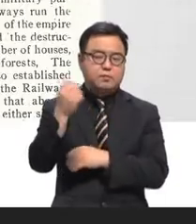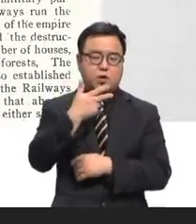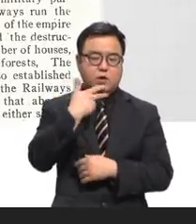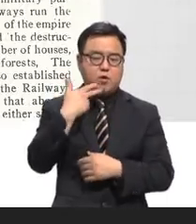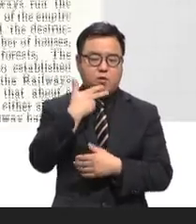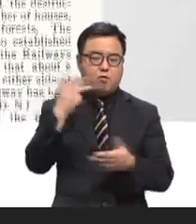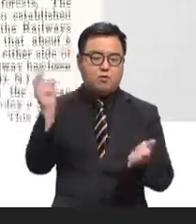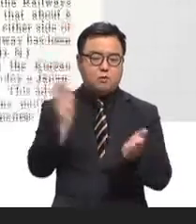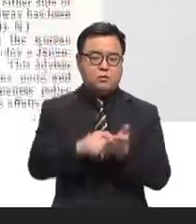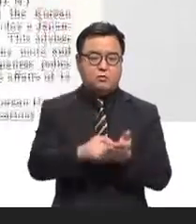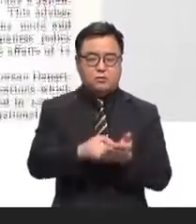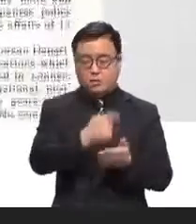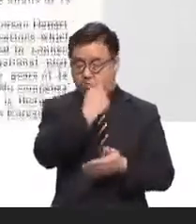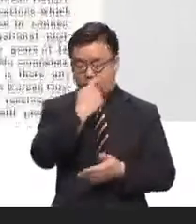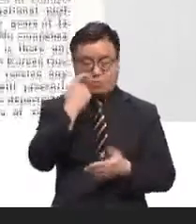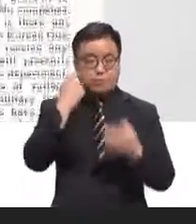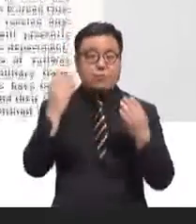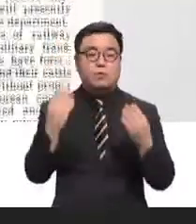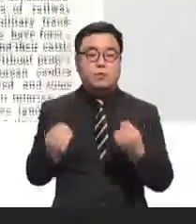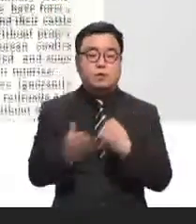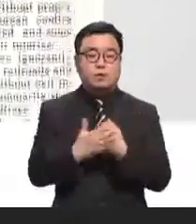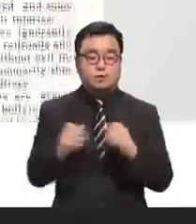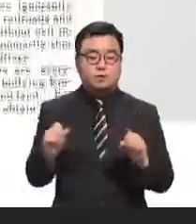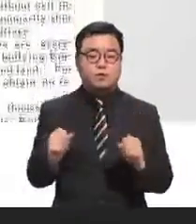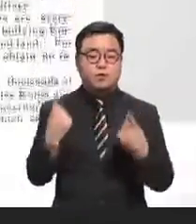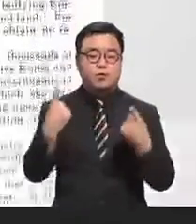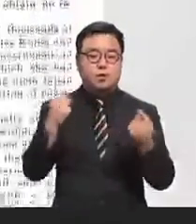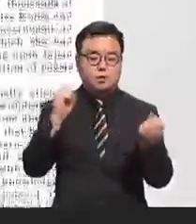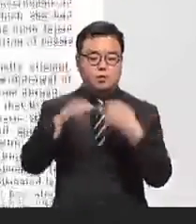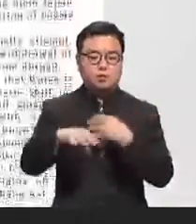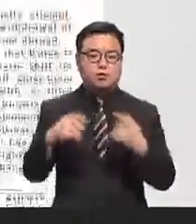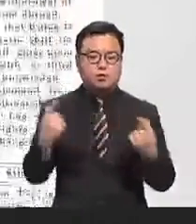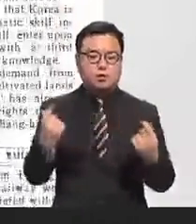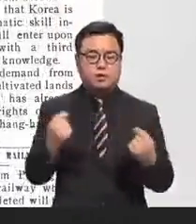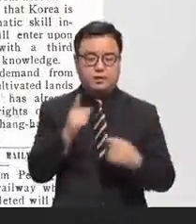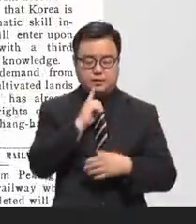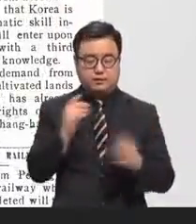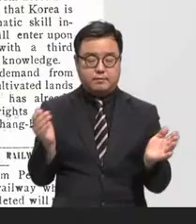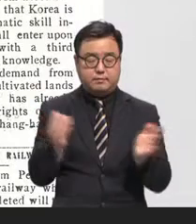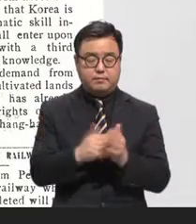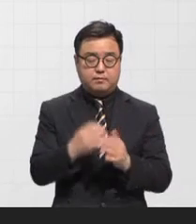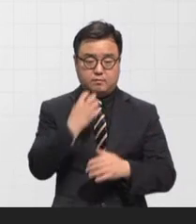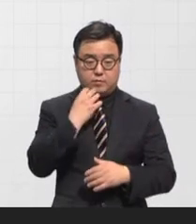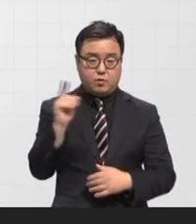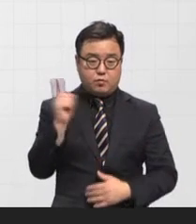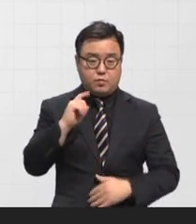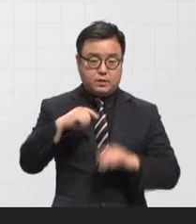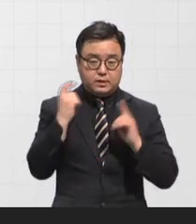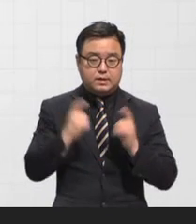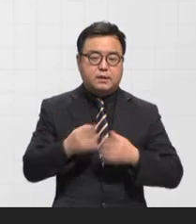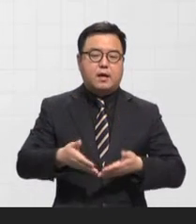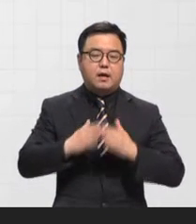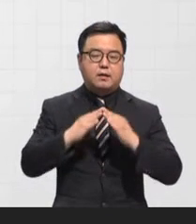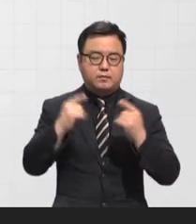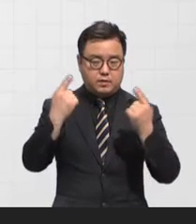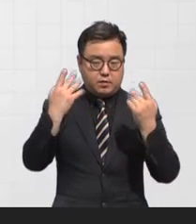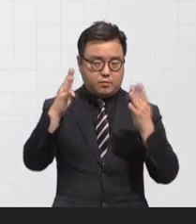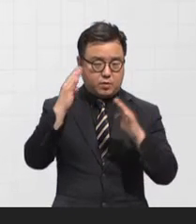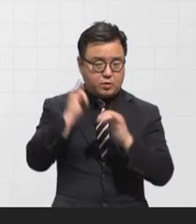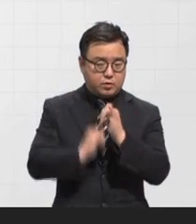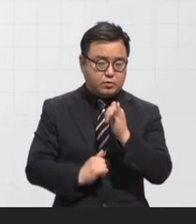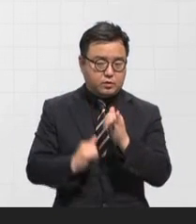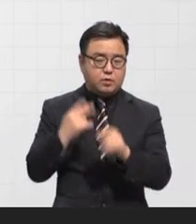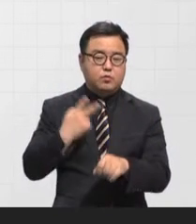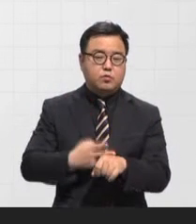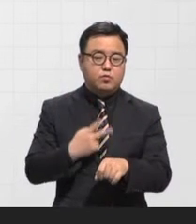확인됐고 이 때문에 복수 정답으로 해야 한다는 의견을 제시했습니다 서울의 한 사립대 역사교육과 교수는 비록